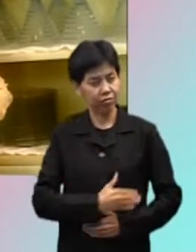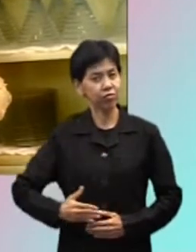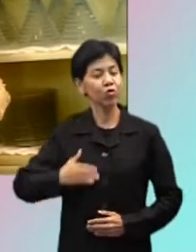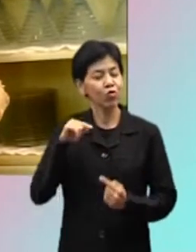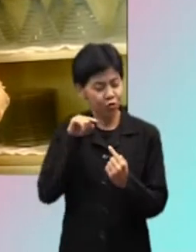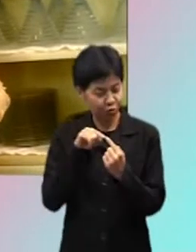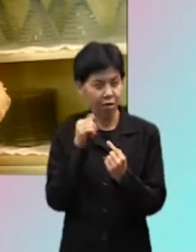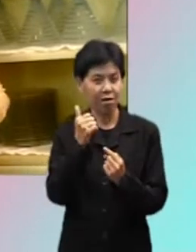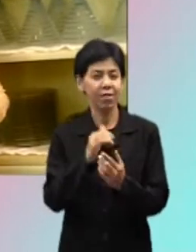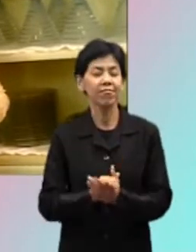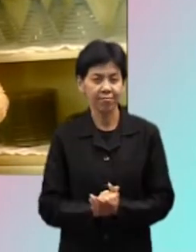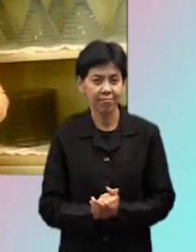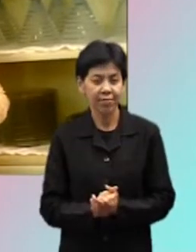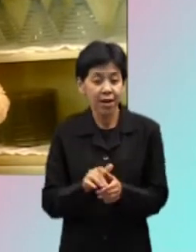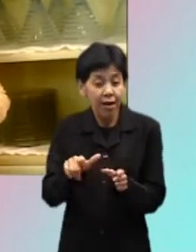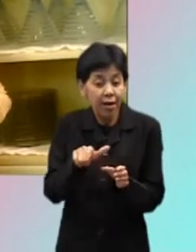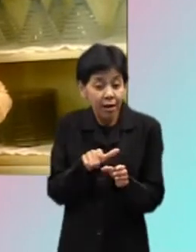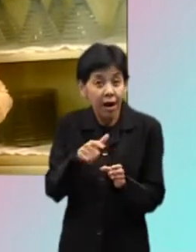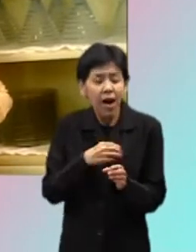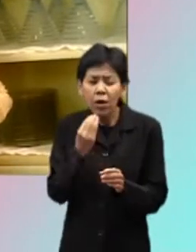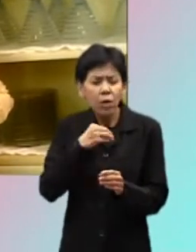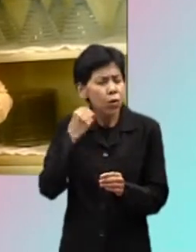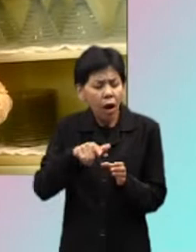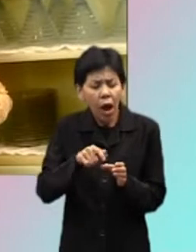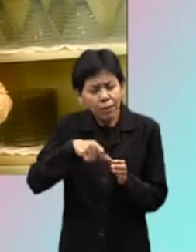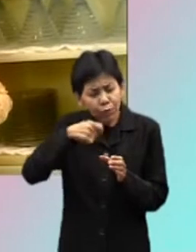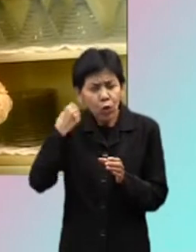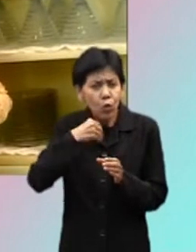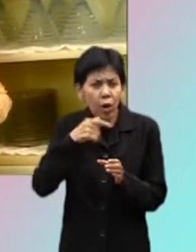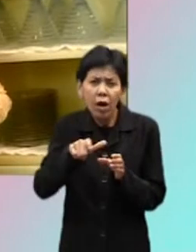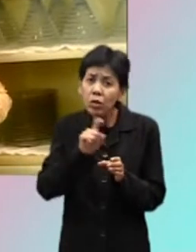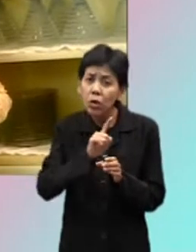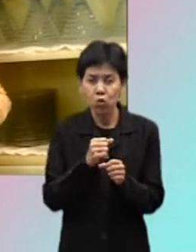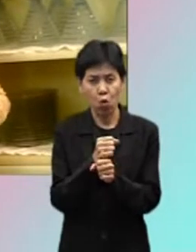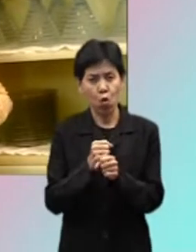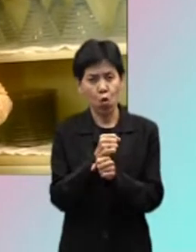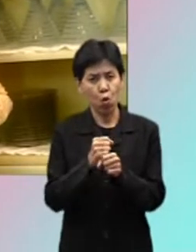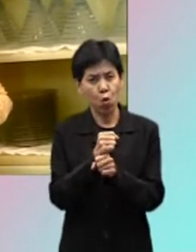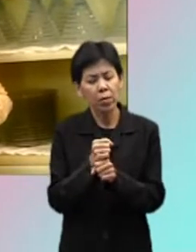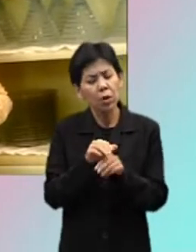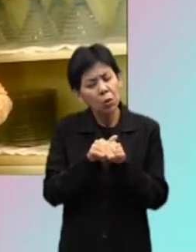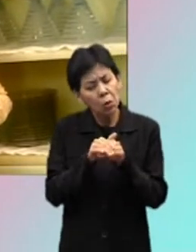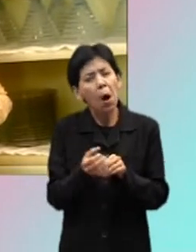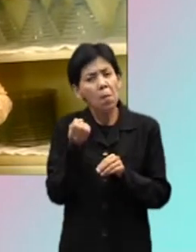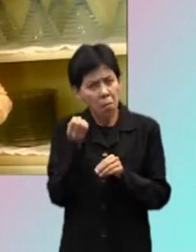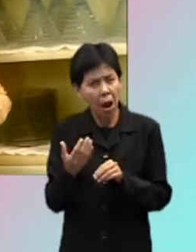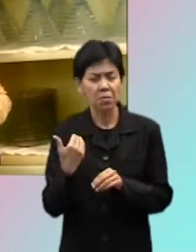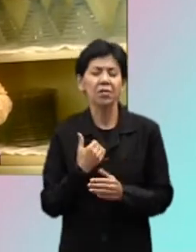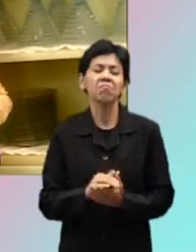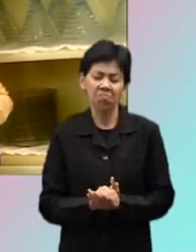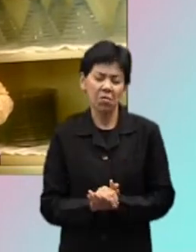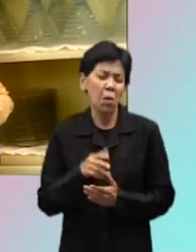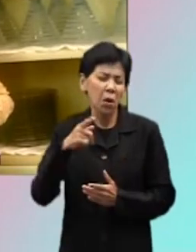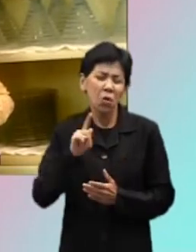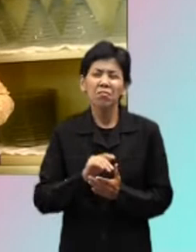นุษย์นะคะคราวนี้เนี่ยไอศกรีมที่เราทานกันอยู่ทั่วไปเนี่ยจะเป็นไอศกรีมที่ทำจากนมทำจากกะทิเสียส่วนมากซึ่งประโย